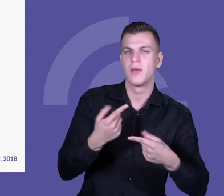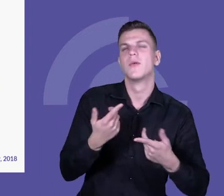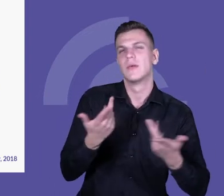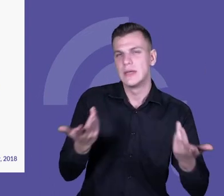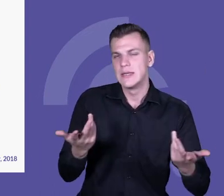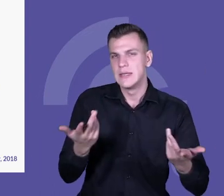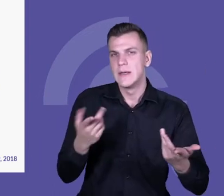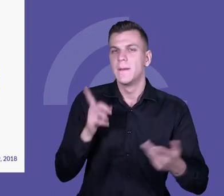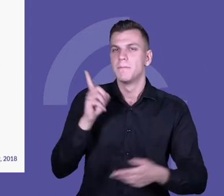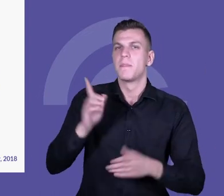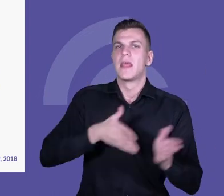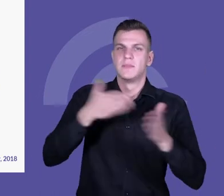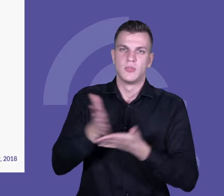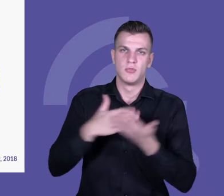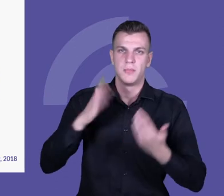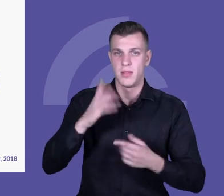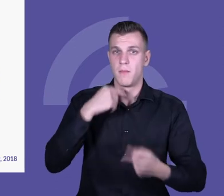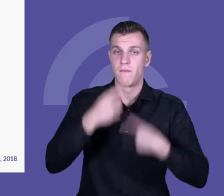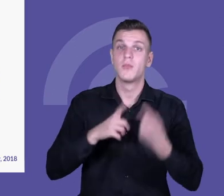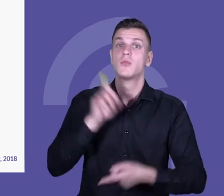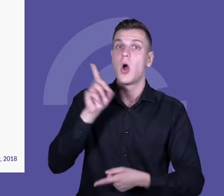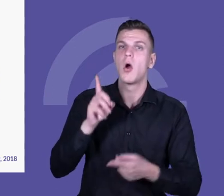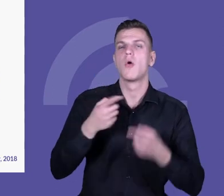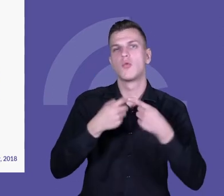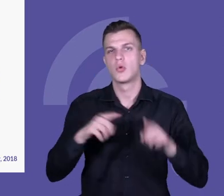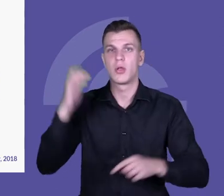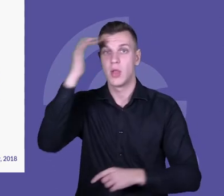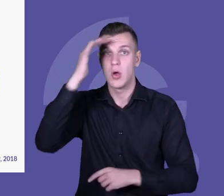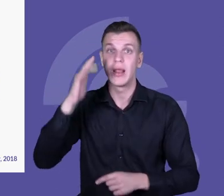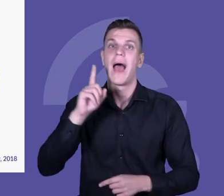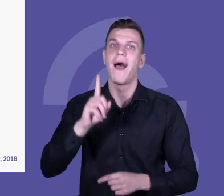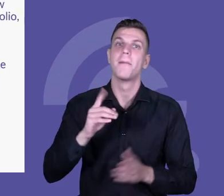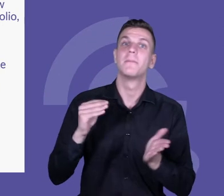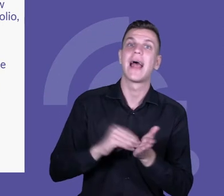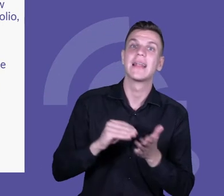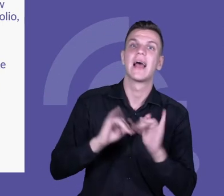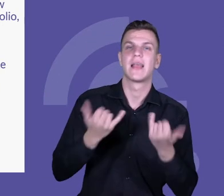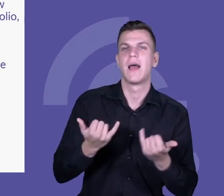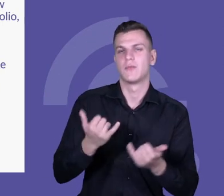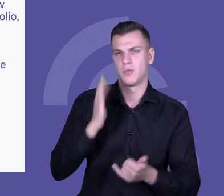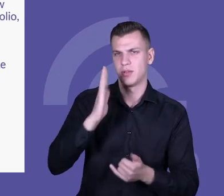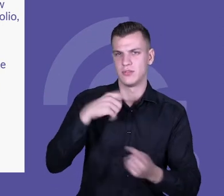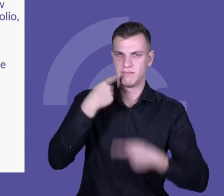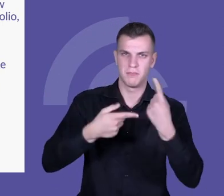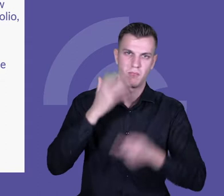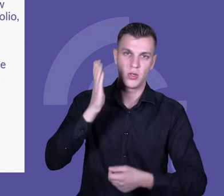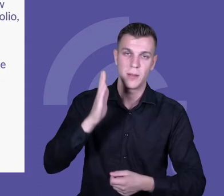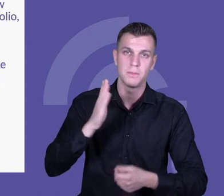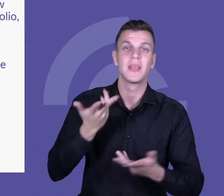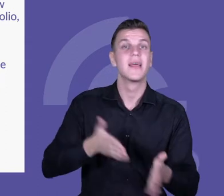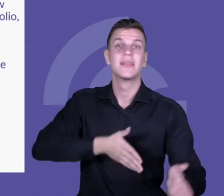w kolejnym etapie, ale to jest teoretyczny, a w praktyce bardzo praktyczny model rozwoju kompetencji.